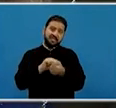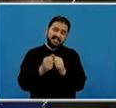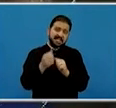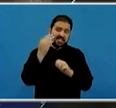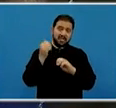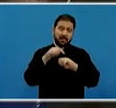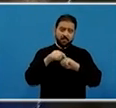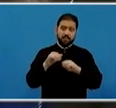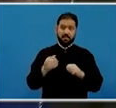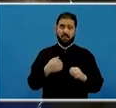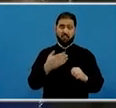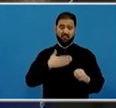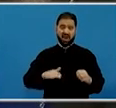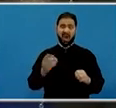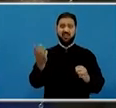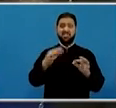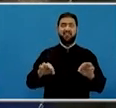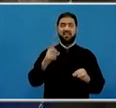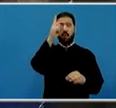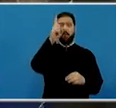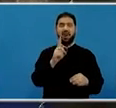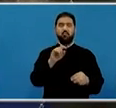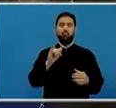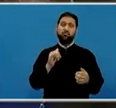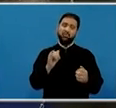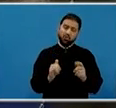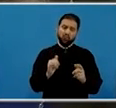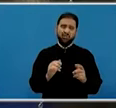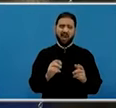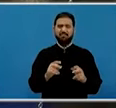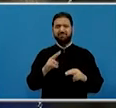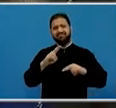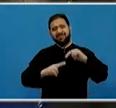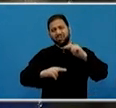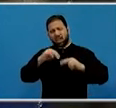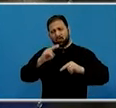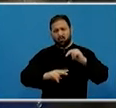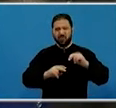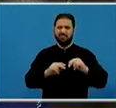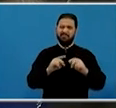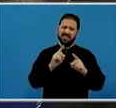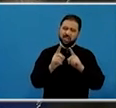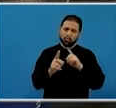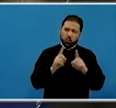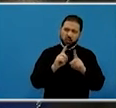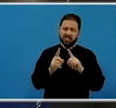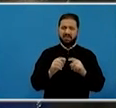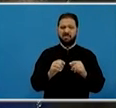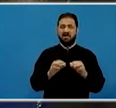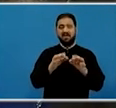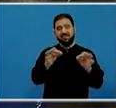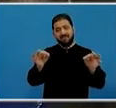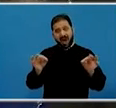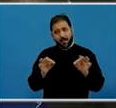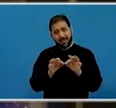rolul primordial. Aceasta trebuie să fie depășită, pentru că familia mai presupune și alte